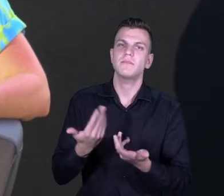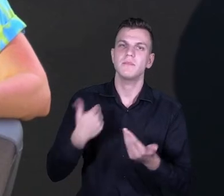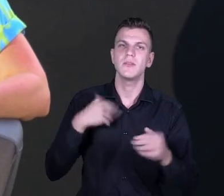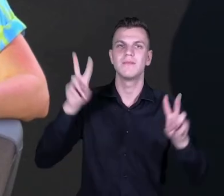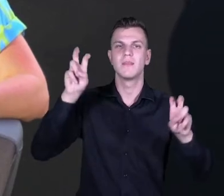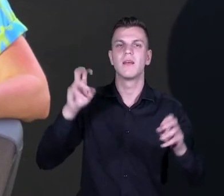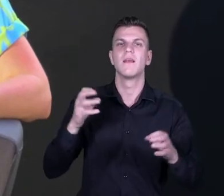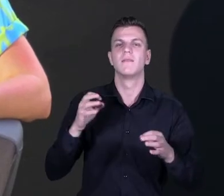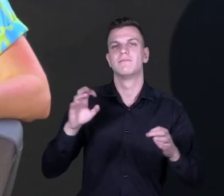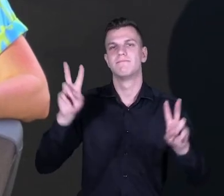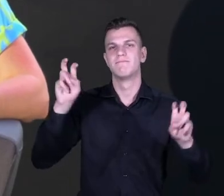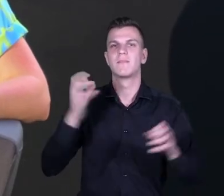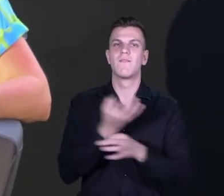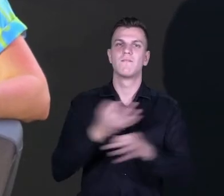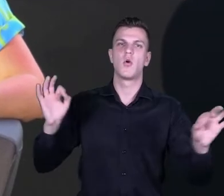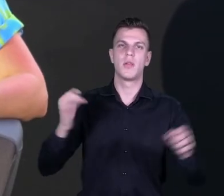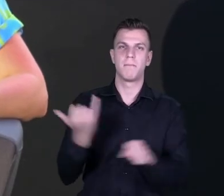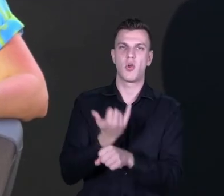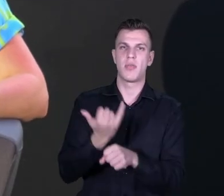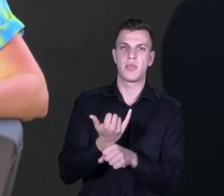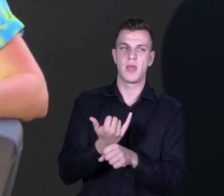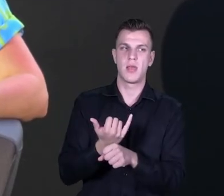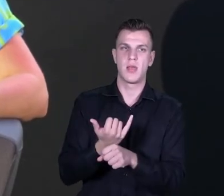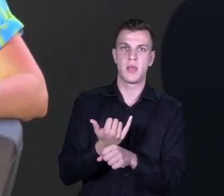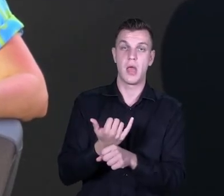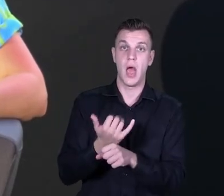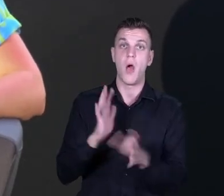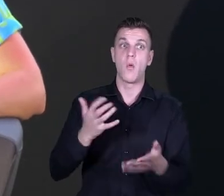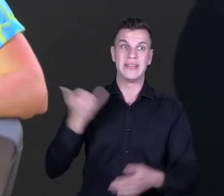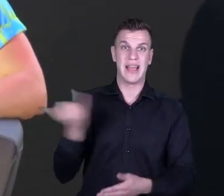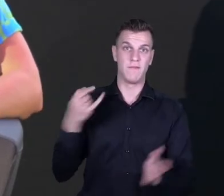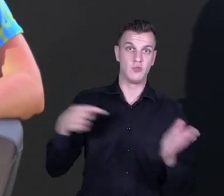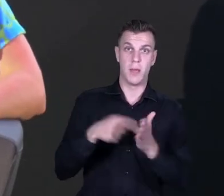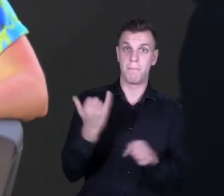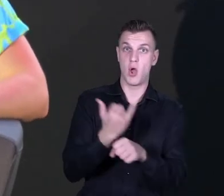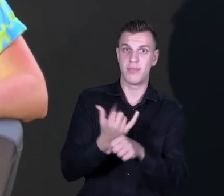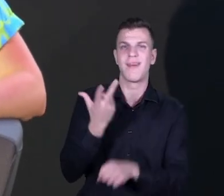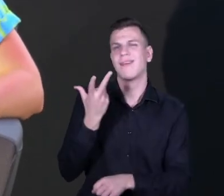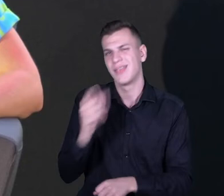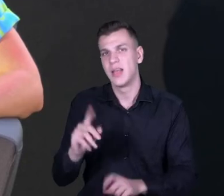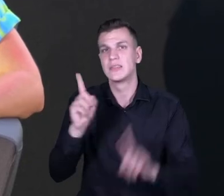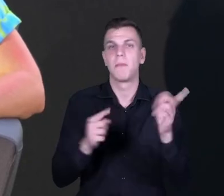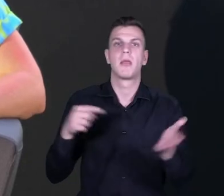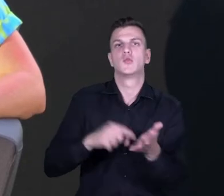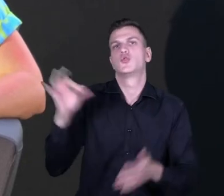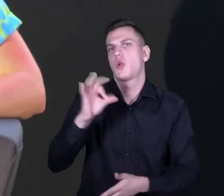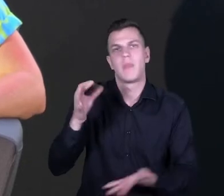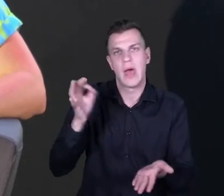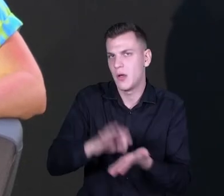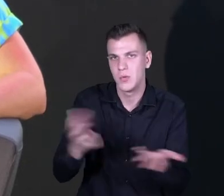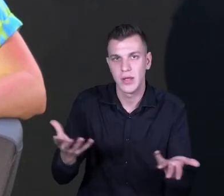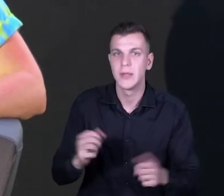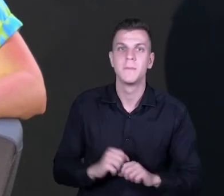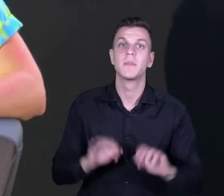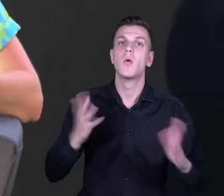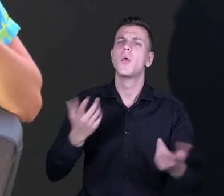wolny piątek. Wolny piątek, który nie zawsze był piątkiem, bo czasami była potrzeba wykorzystać go w środę, ale ten wolny piątek polegał na tym, że